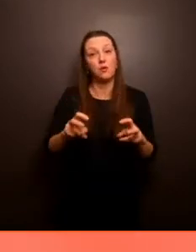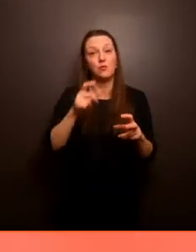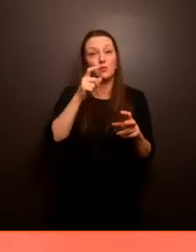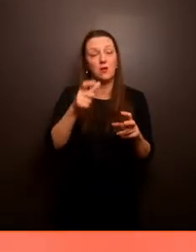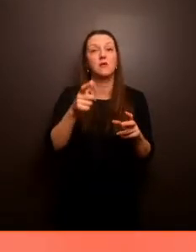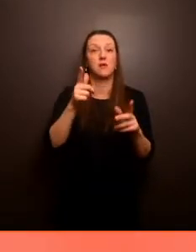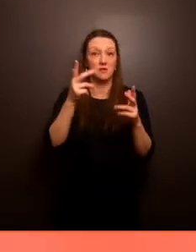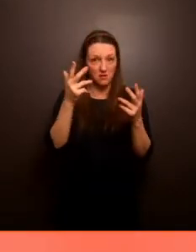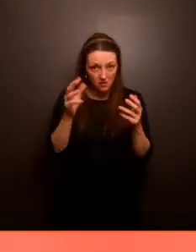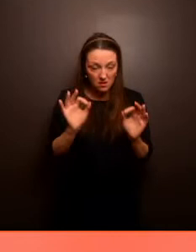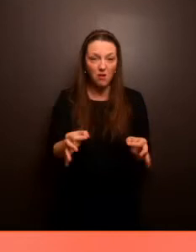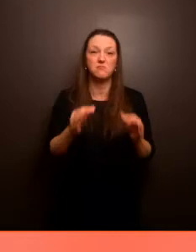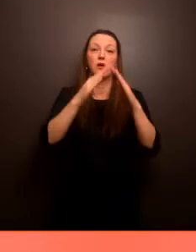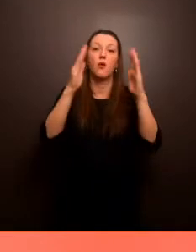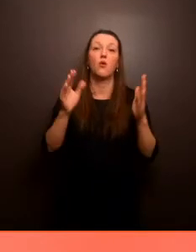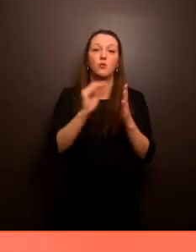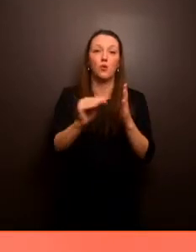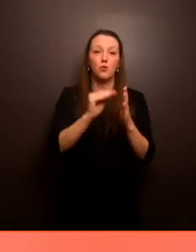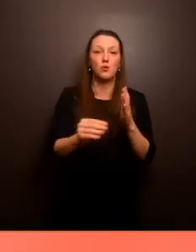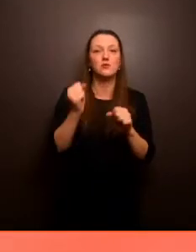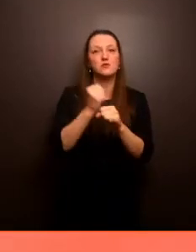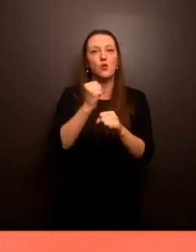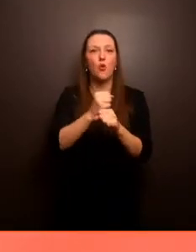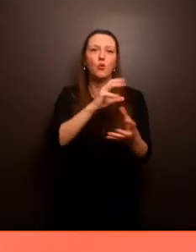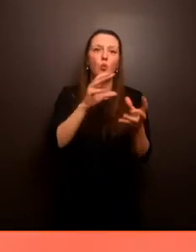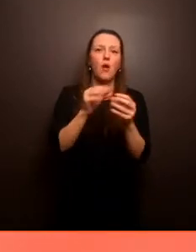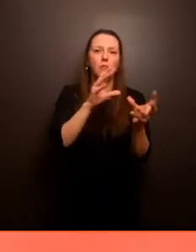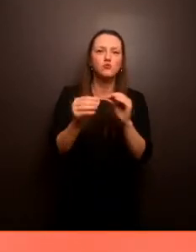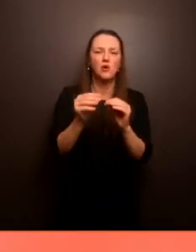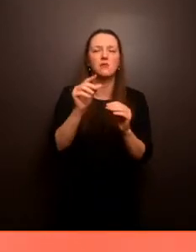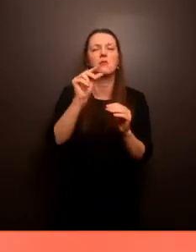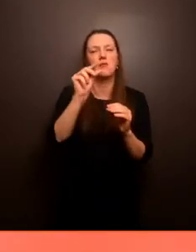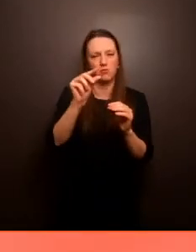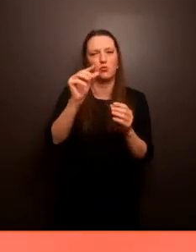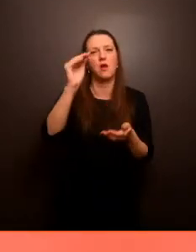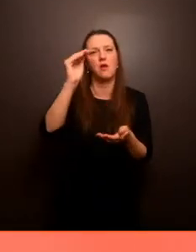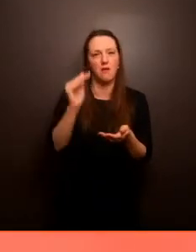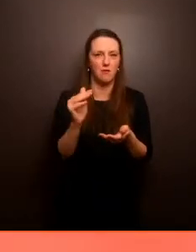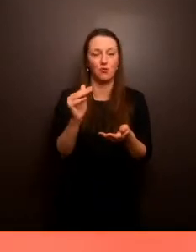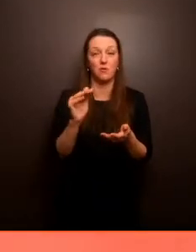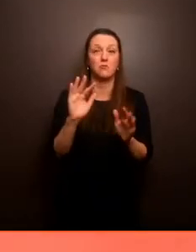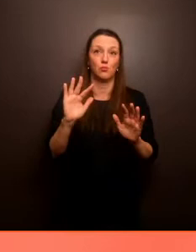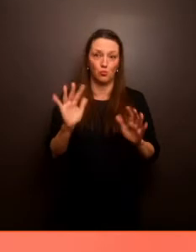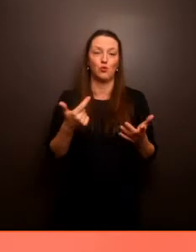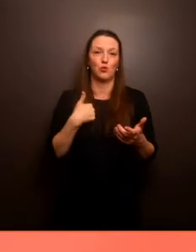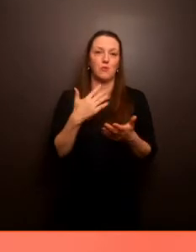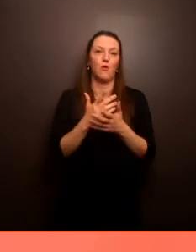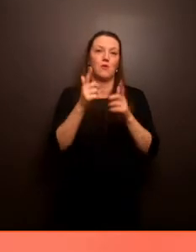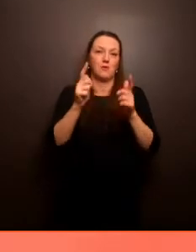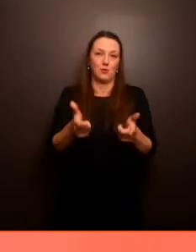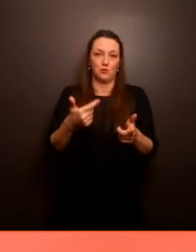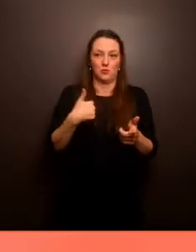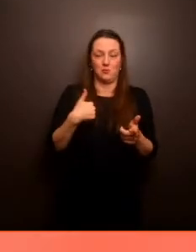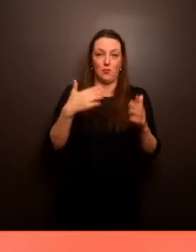kindlasti produktiivsuse langust. Ja noh, kes saaks seda veel rohkem kinnitada kui mina oma 5 lapsega, mis moodi